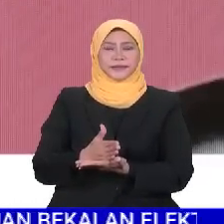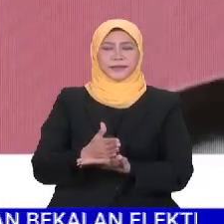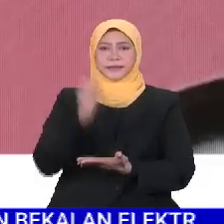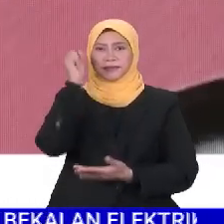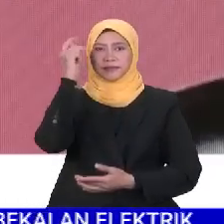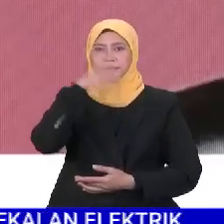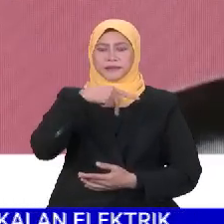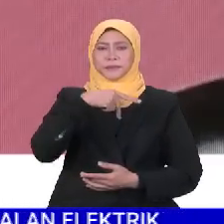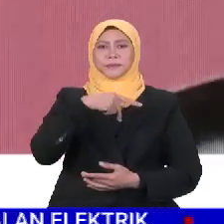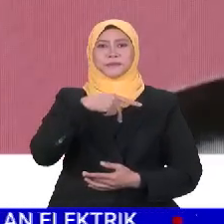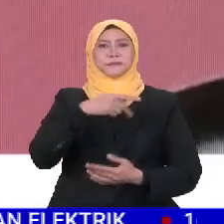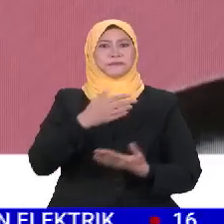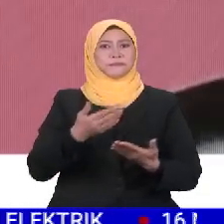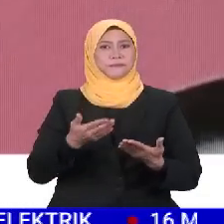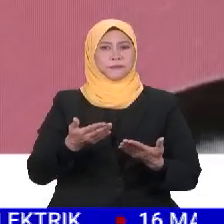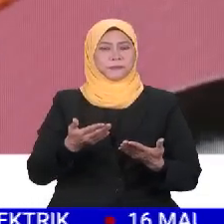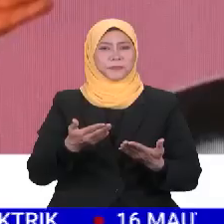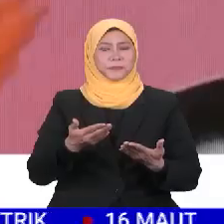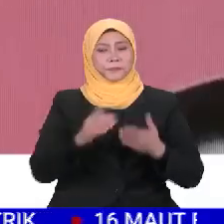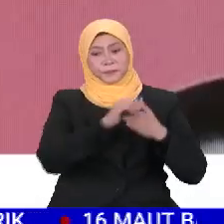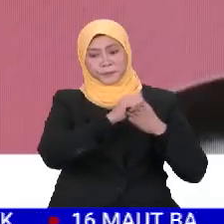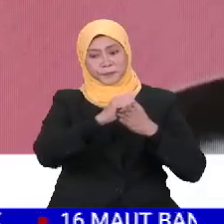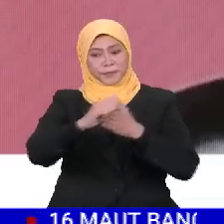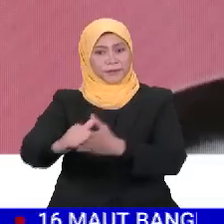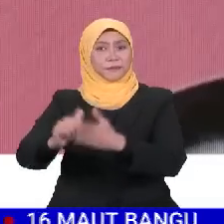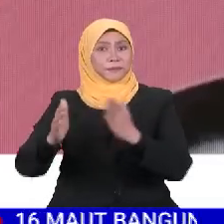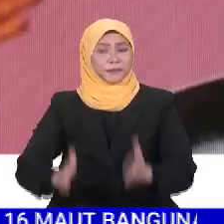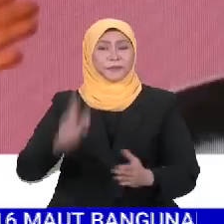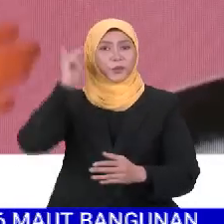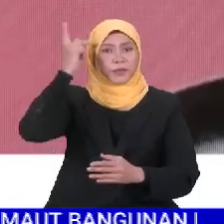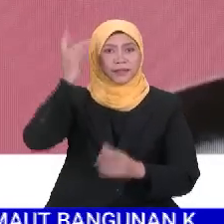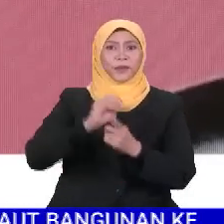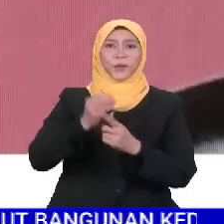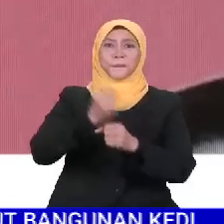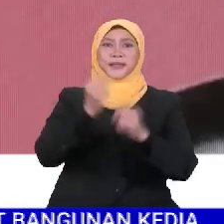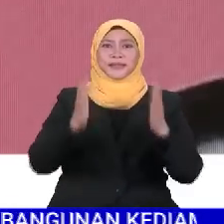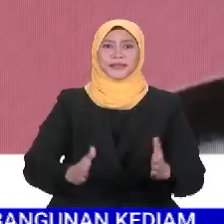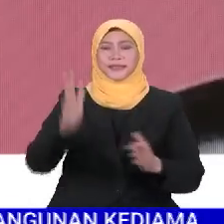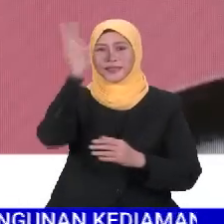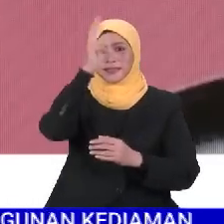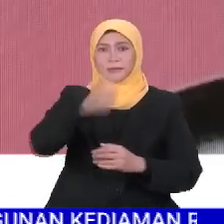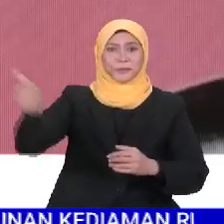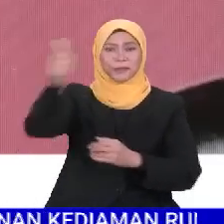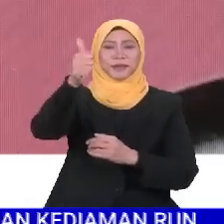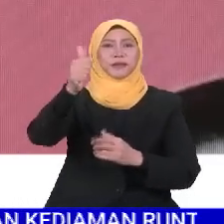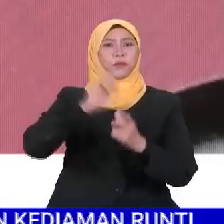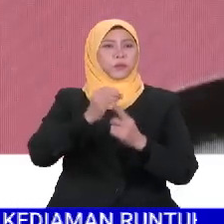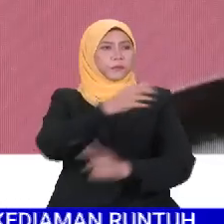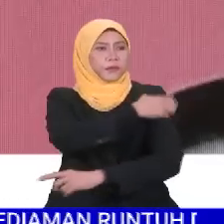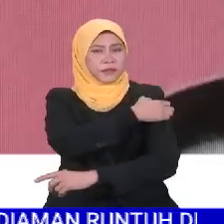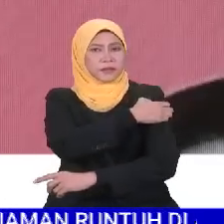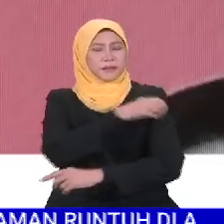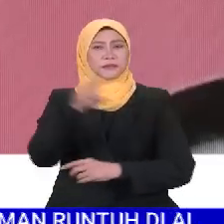sikap perangai sama ada pimpinan politik atau penjawat awam peringkat tinggi atau badan-badan